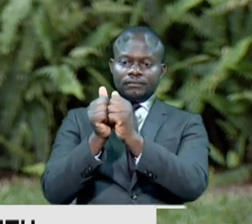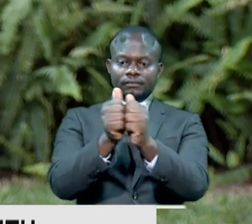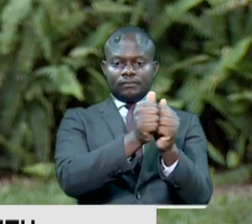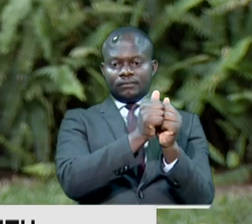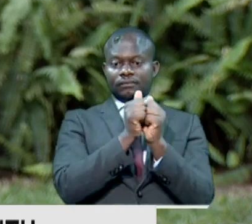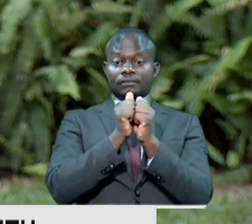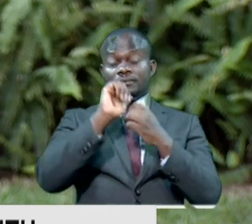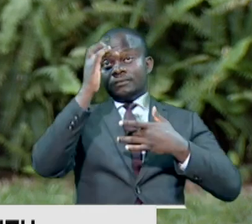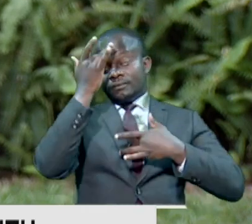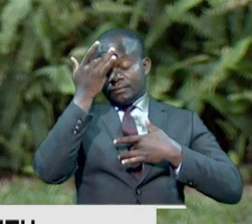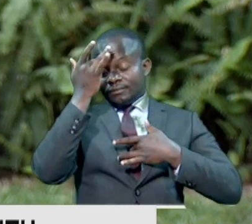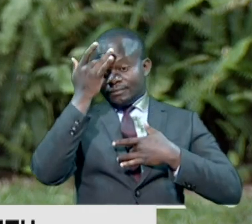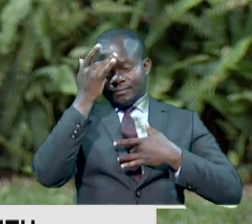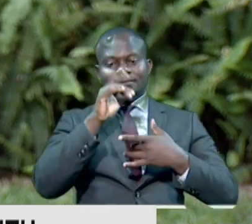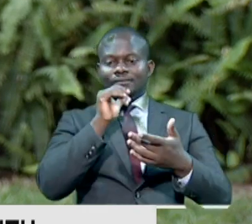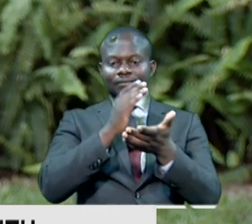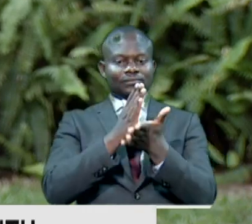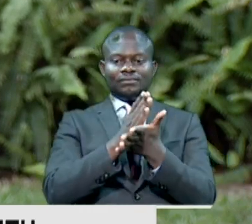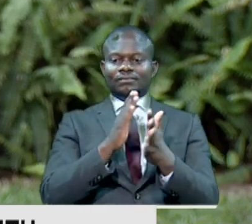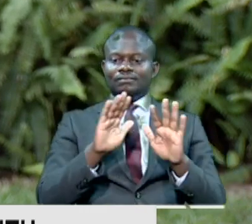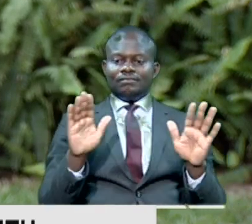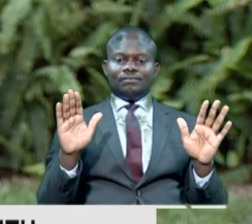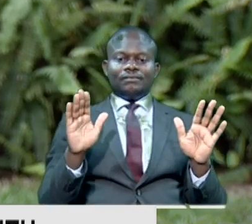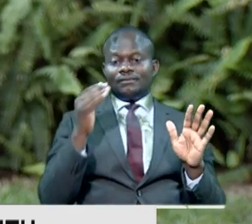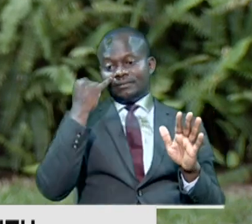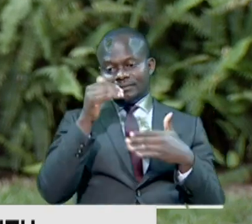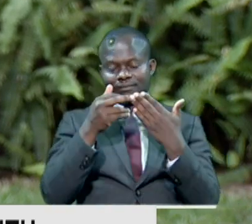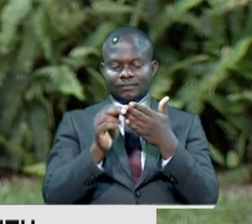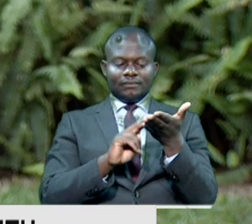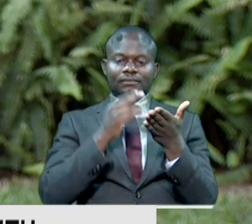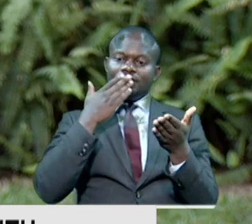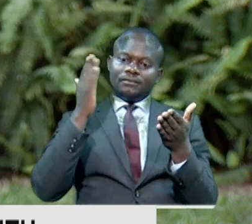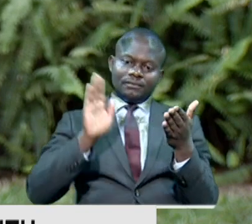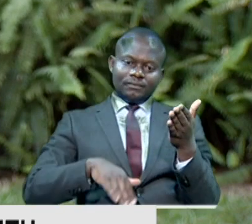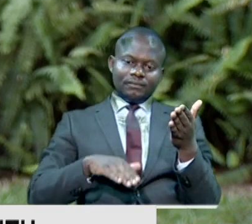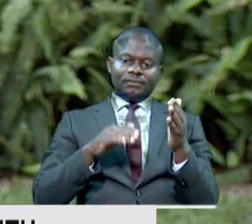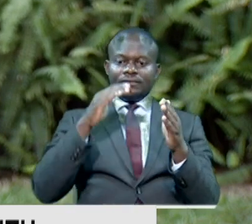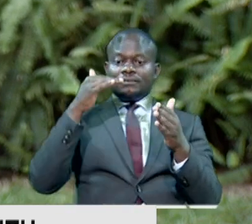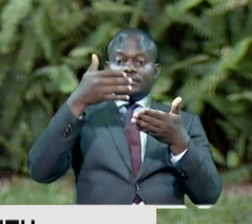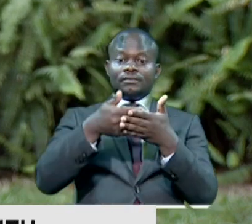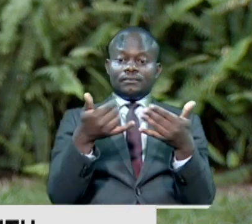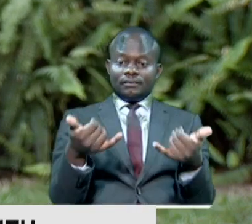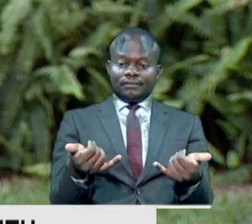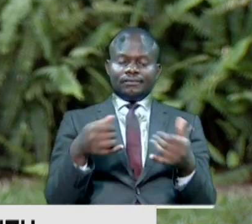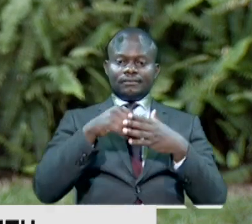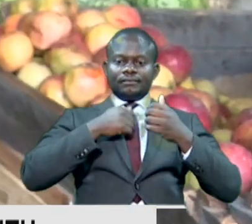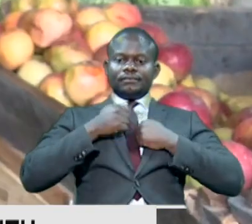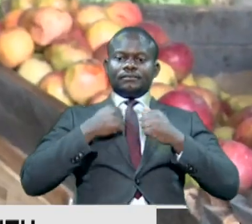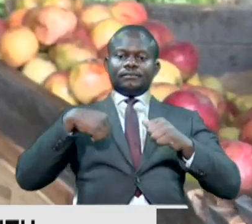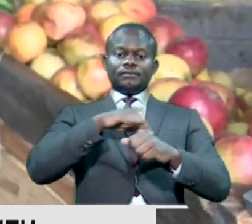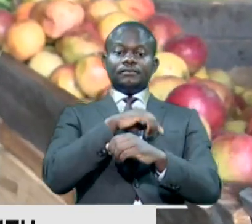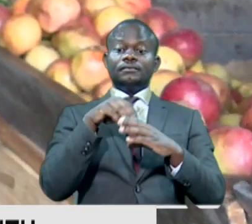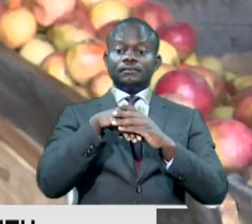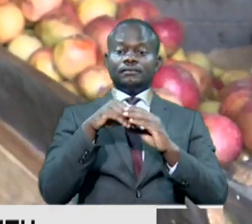na n'indwara ntabwo ari byo keretse gihe bizaba zakoreshejwe nabi kugeza ubu mu Rwanda turacyari no ku